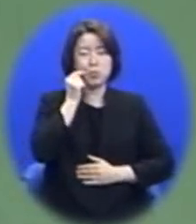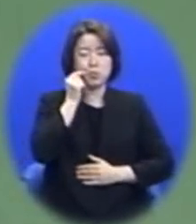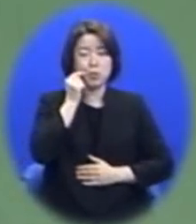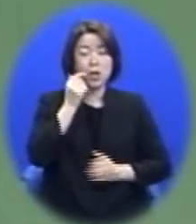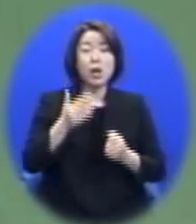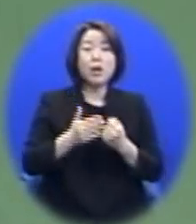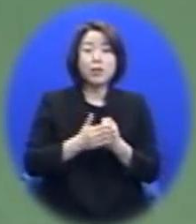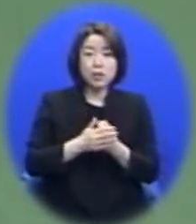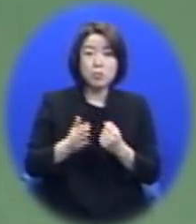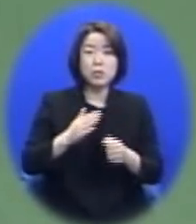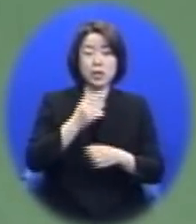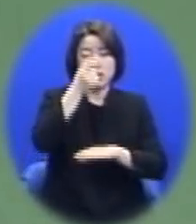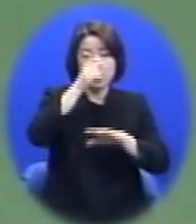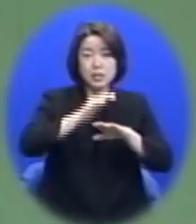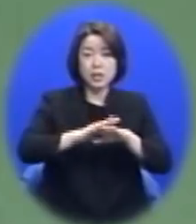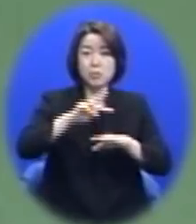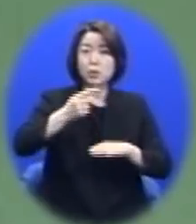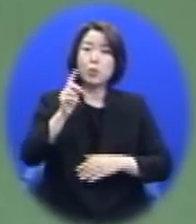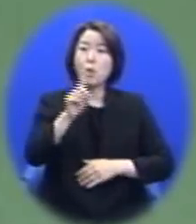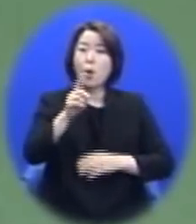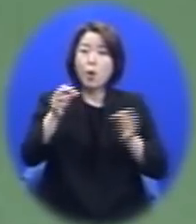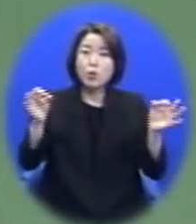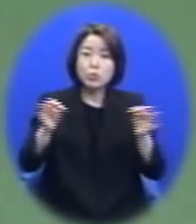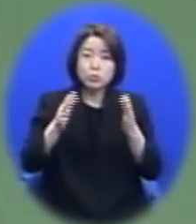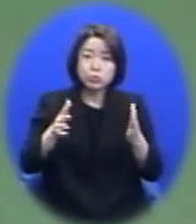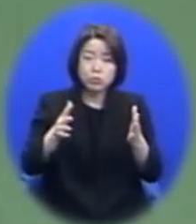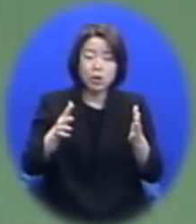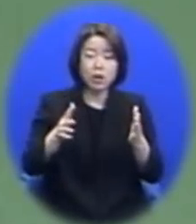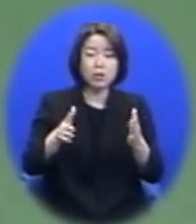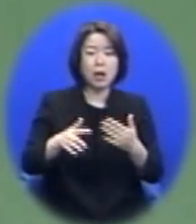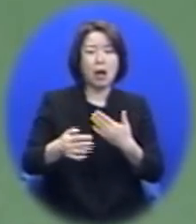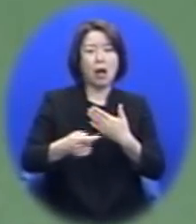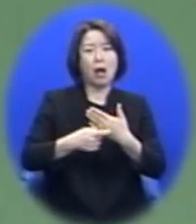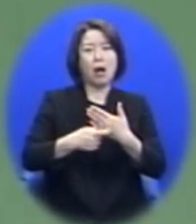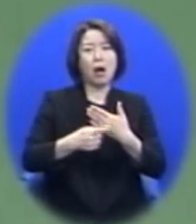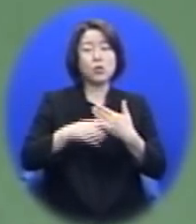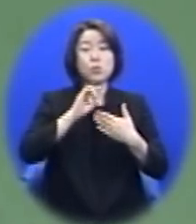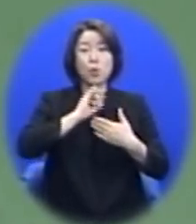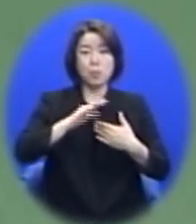그러니까 예배도 어느 순간에 형식적이 되어버리고 마는 거죠.